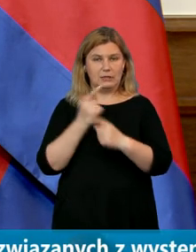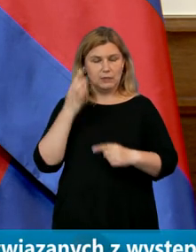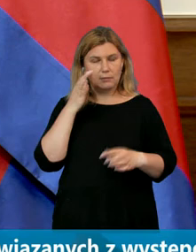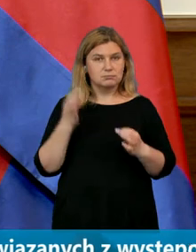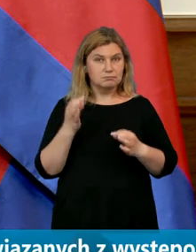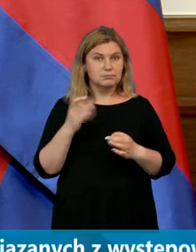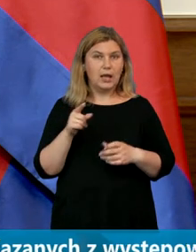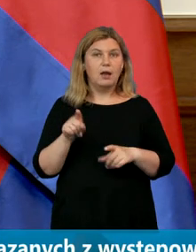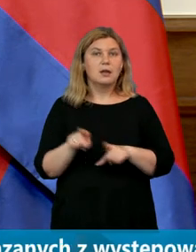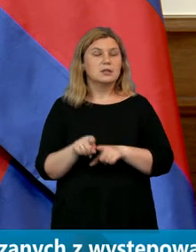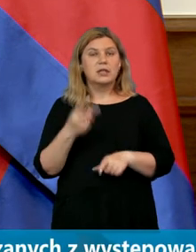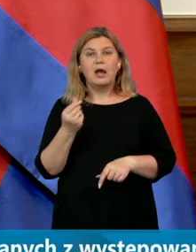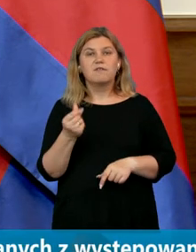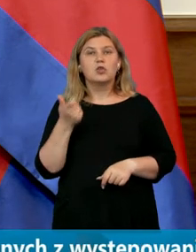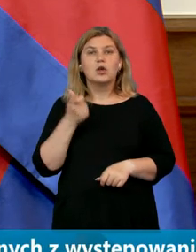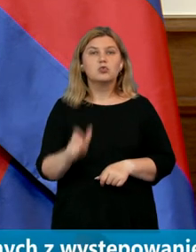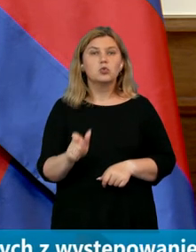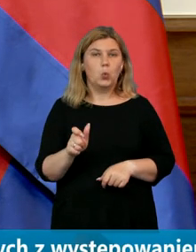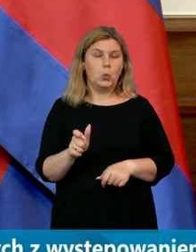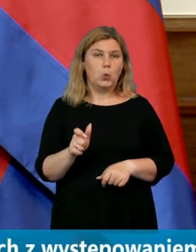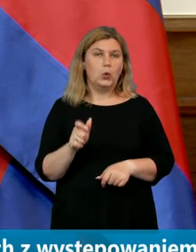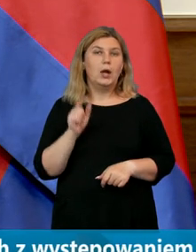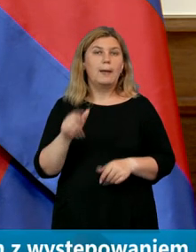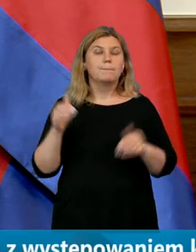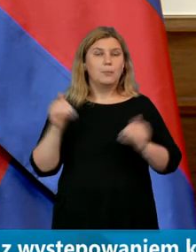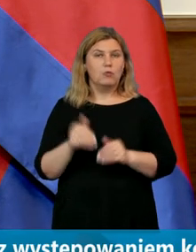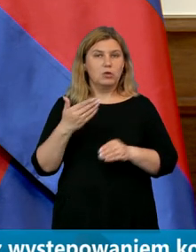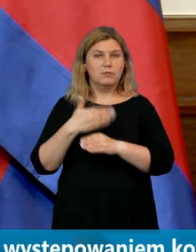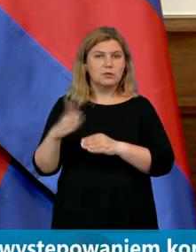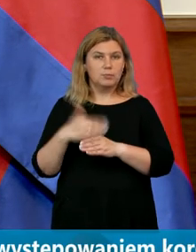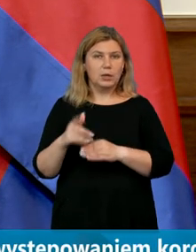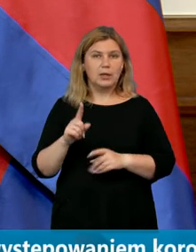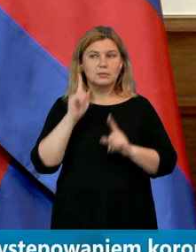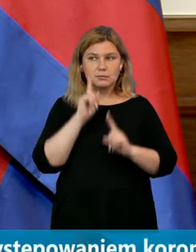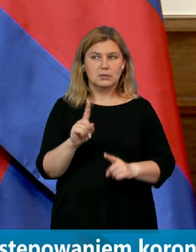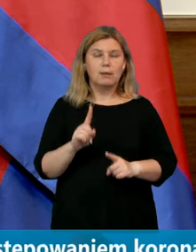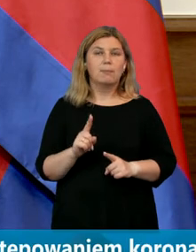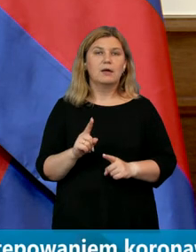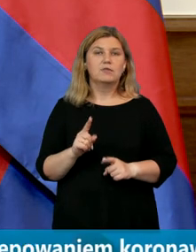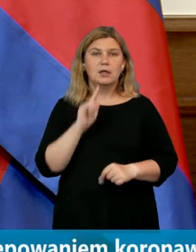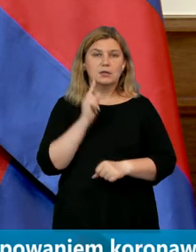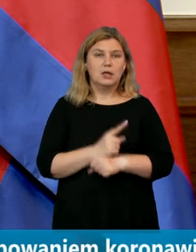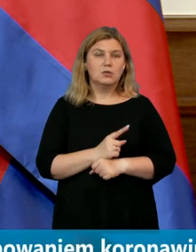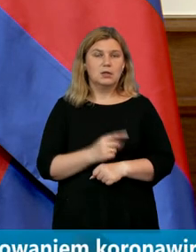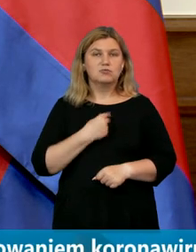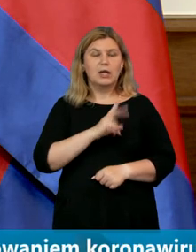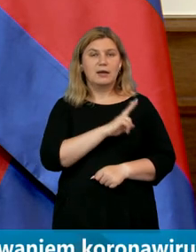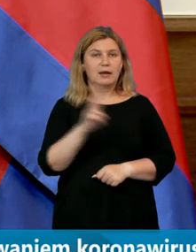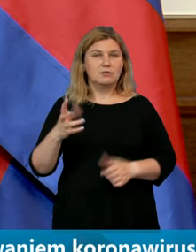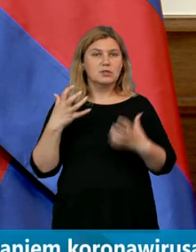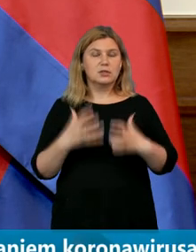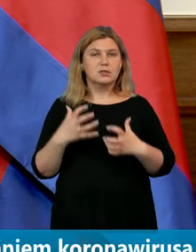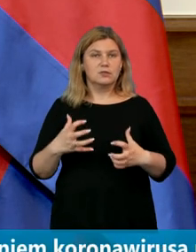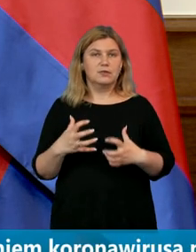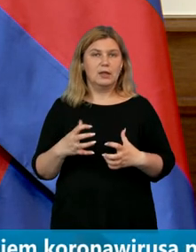i nie kwota długu, tylko właśnie możliwości jego spłaty są tak naprawdę decydujące. Myślę, że każdy z nas chce